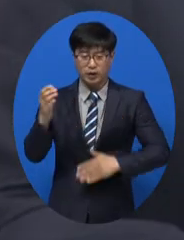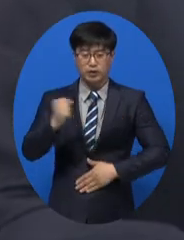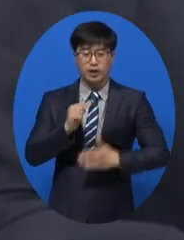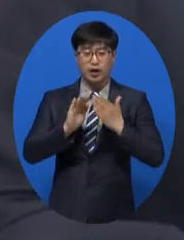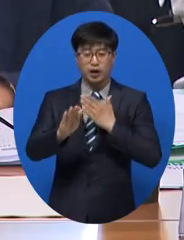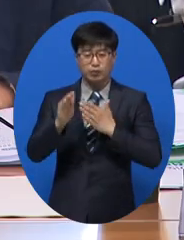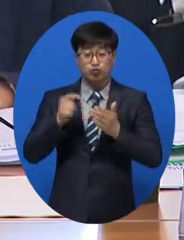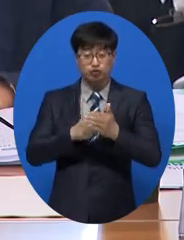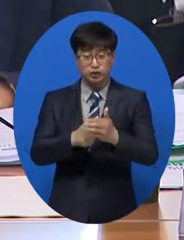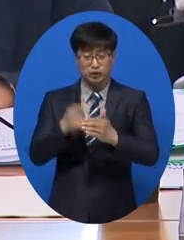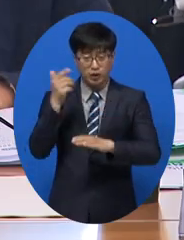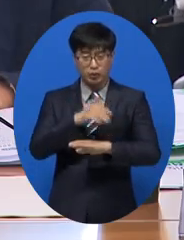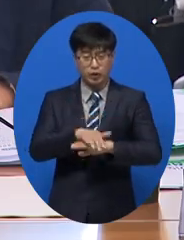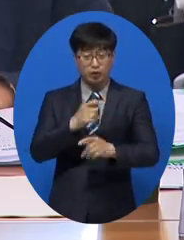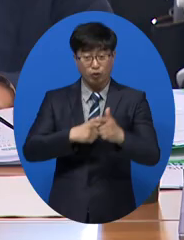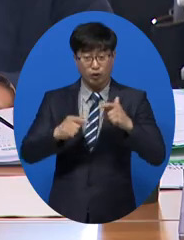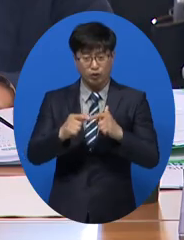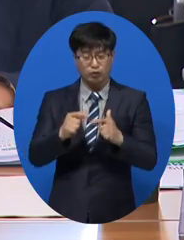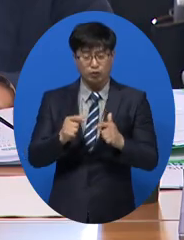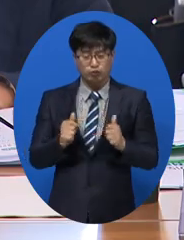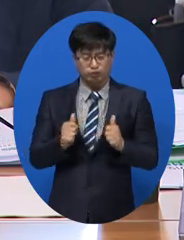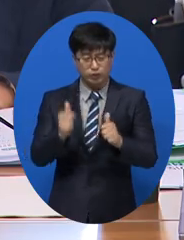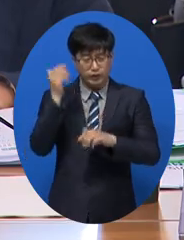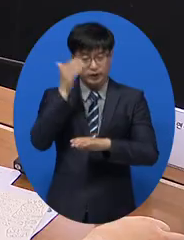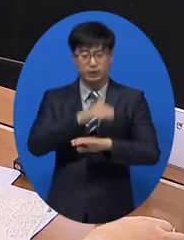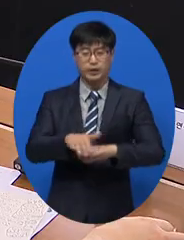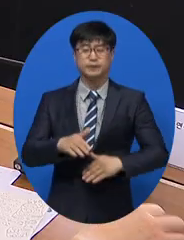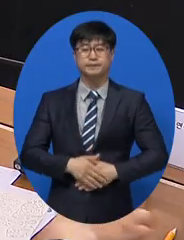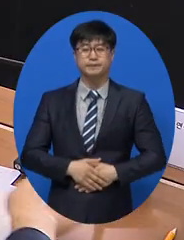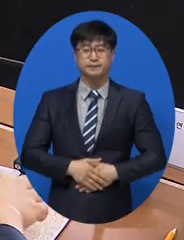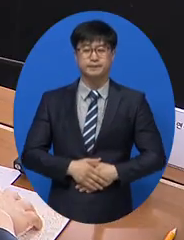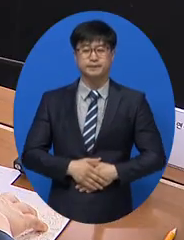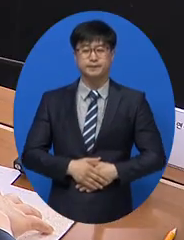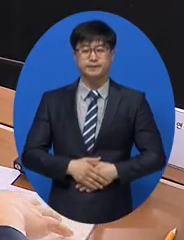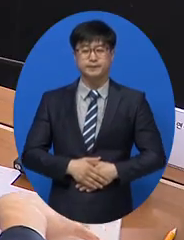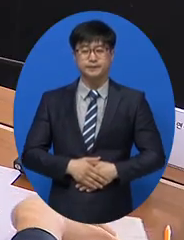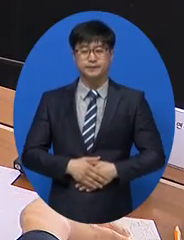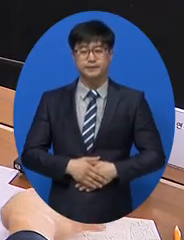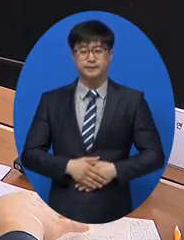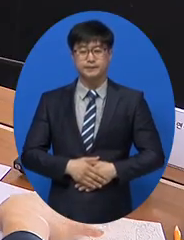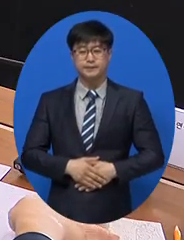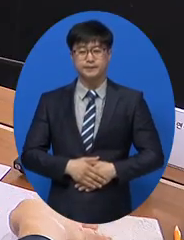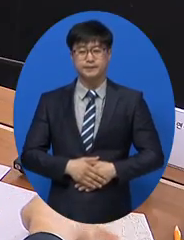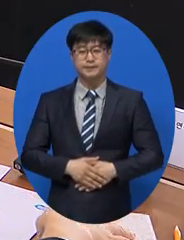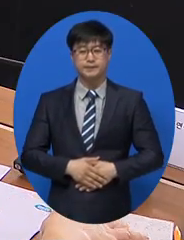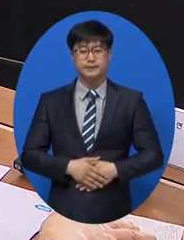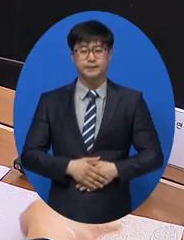향후 추진 계획을 보완해 박차를 가할 방침입니다. 경기지TV 이슬비입니다.